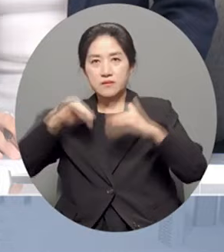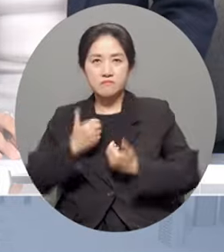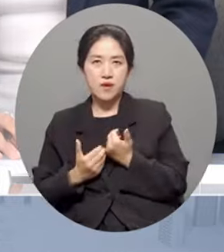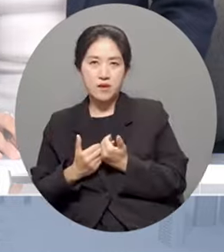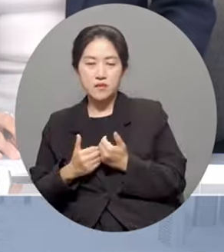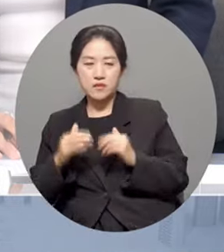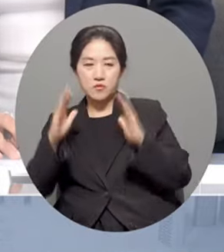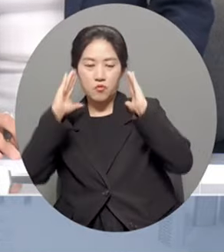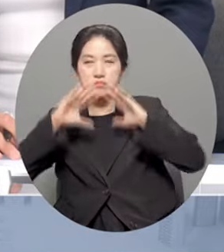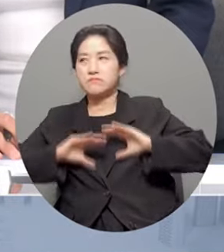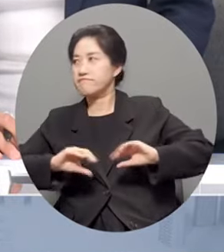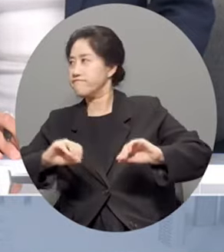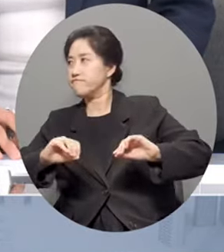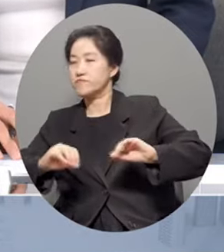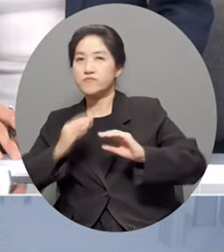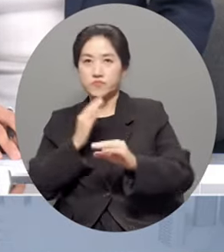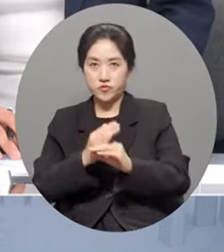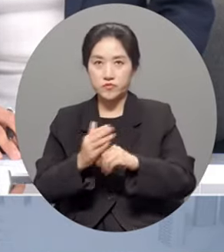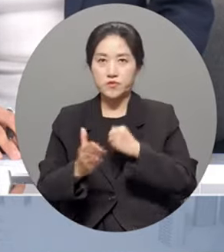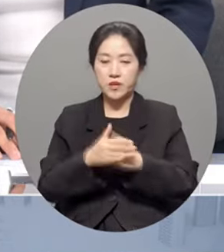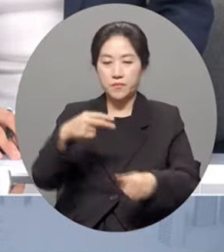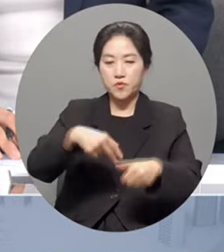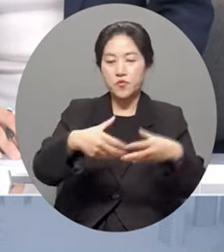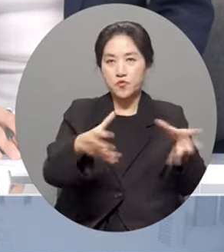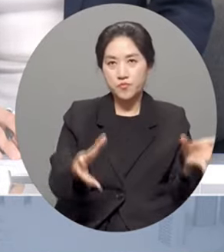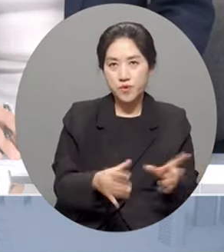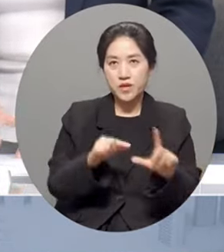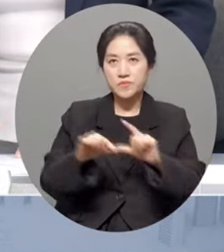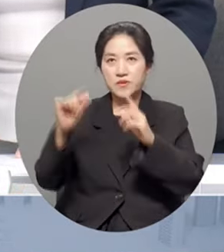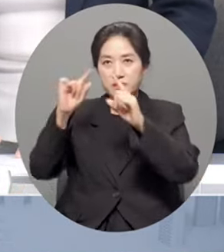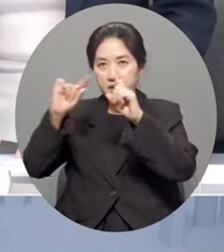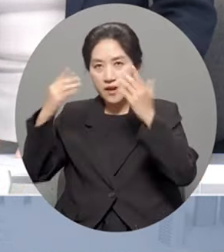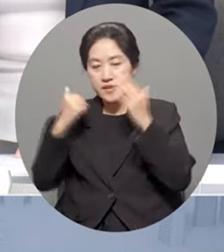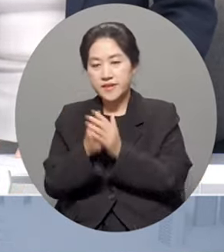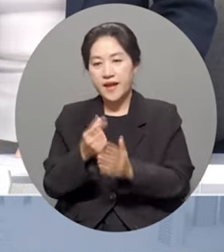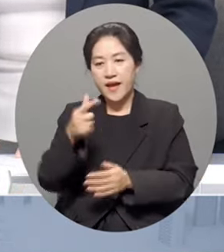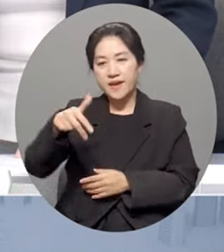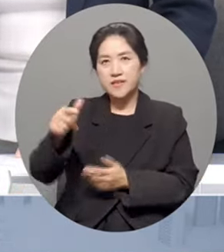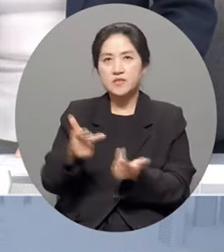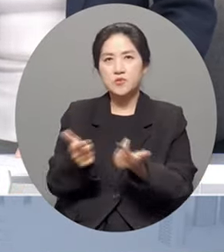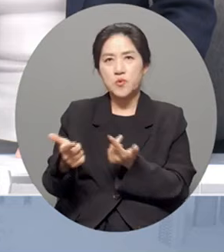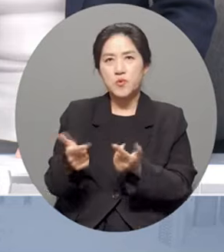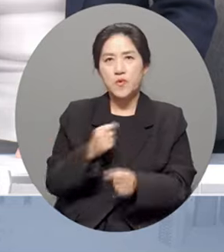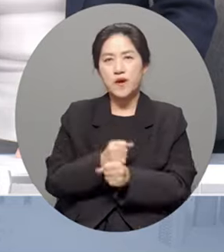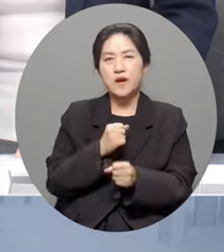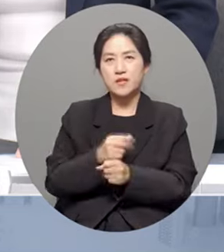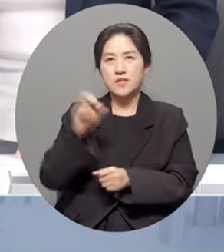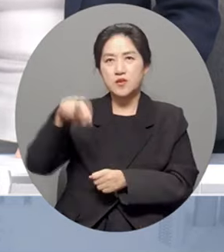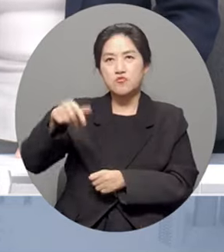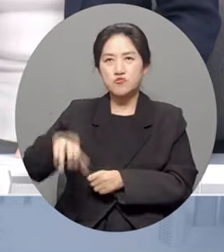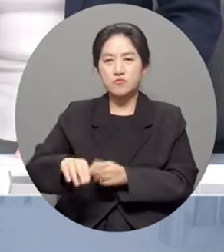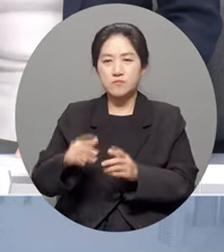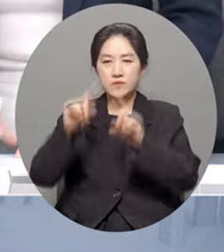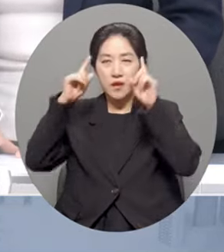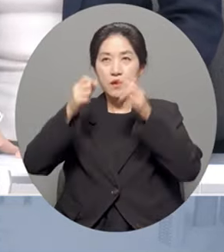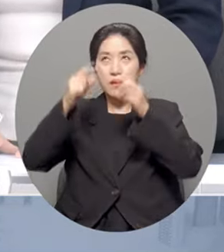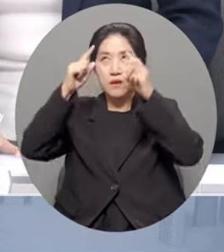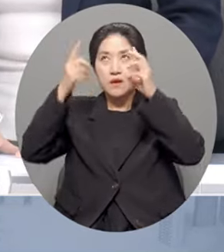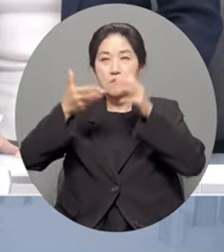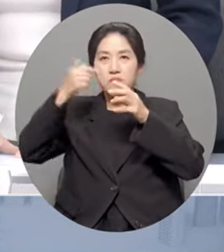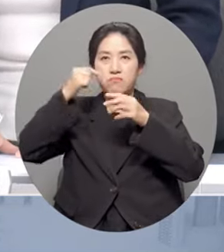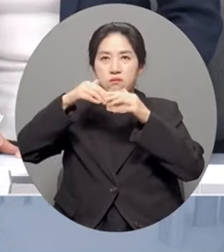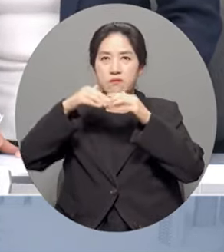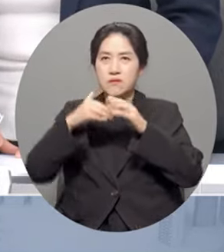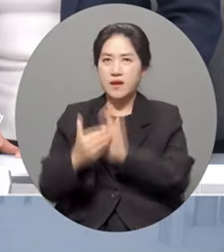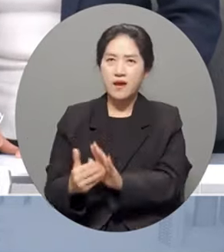수업을 거부하고 있습니다 때문에 교육부와 일부 대학들이 학기제를 조정해 대량 유급을 막아보려 하고 있지만 당분간 교육현장의